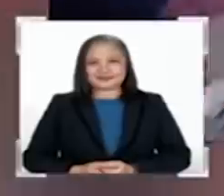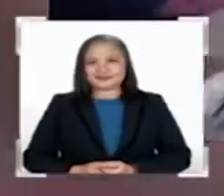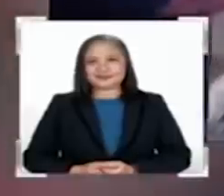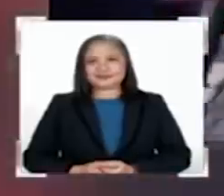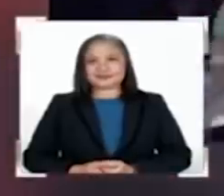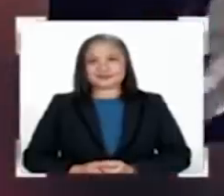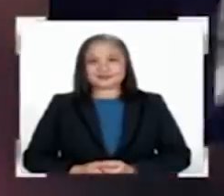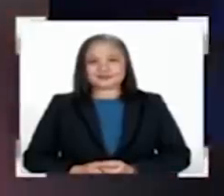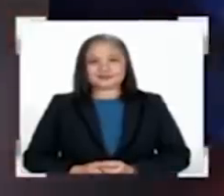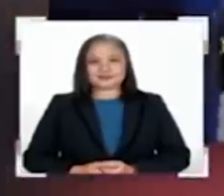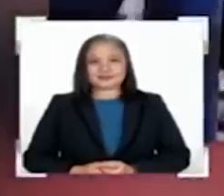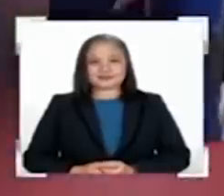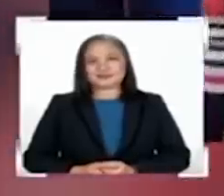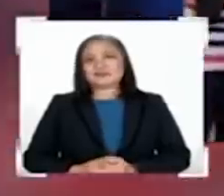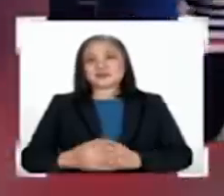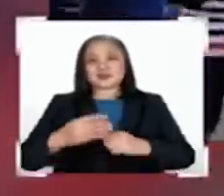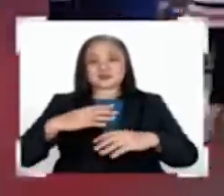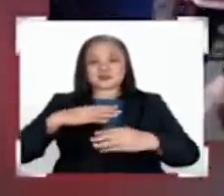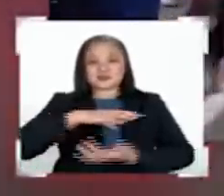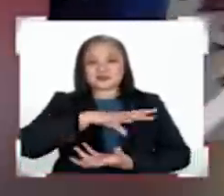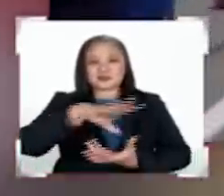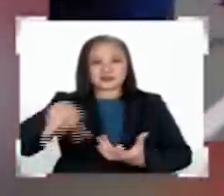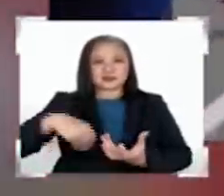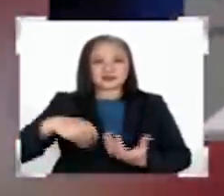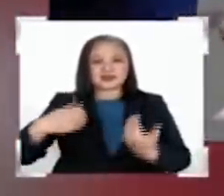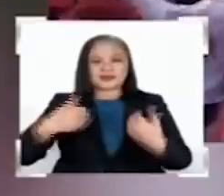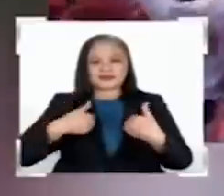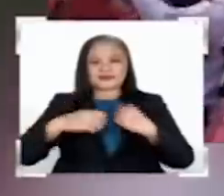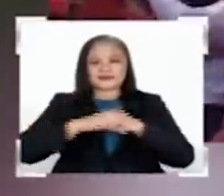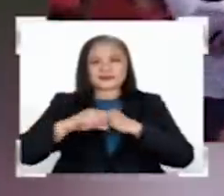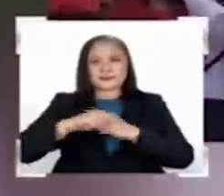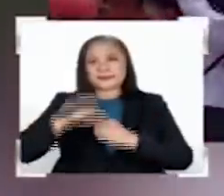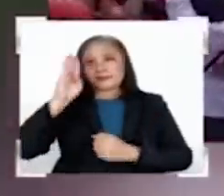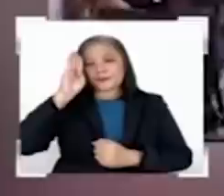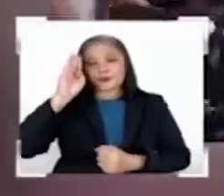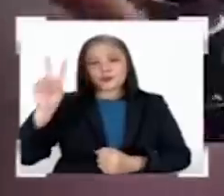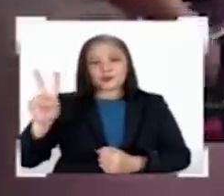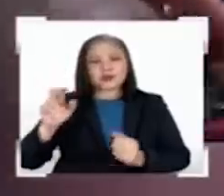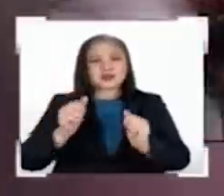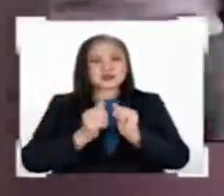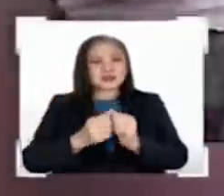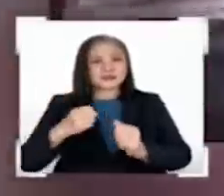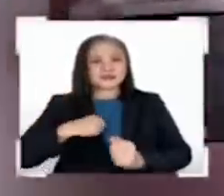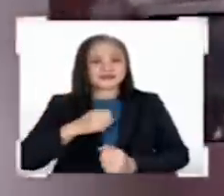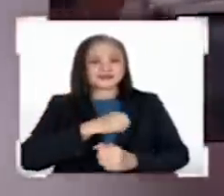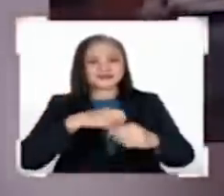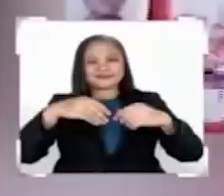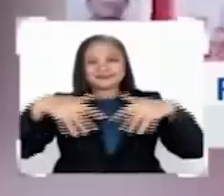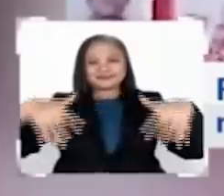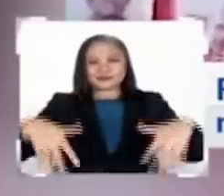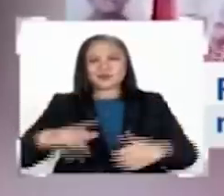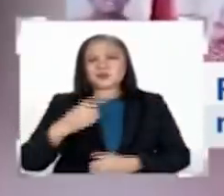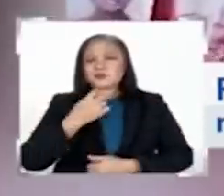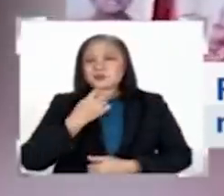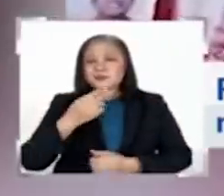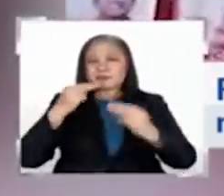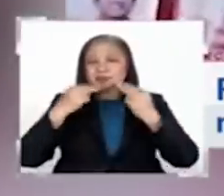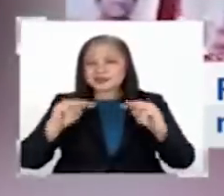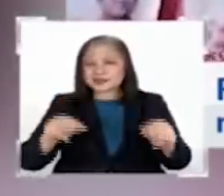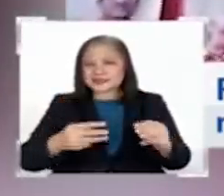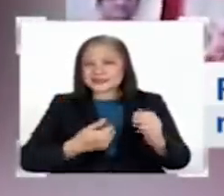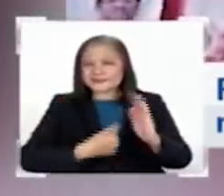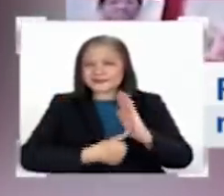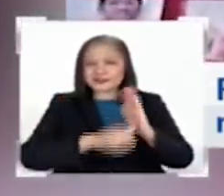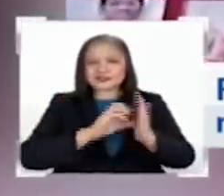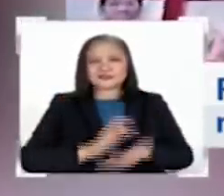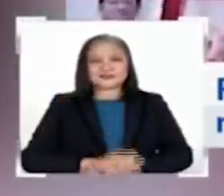Sa Sorsogon City, nag-campaign rally si Bongbong Marcos kasama ilang senatorial candidate. Ang mensaheng muli niyang iginiit. Ito po ay